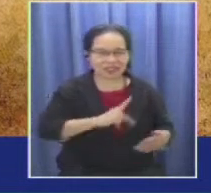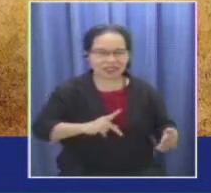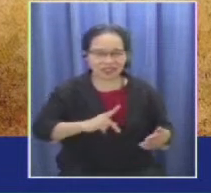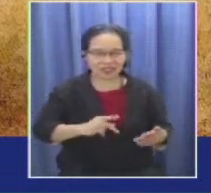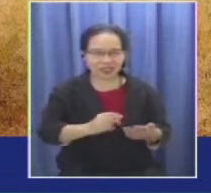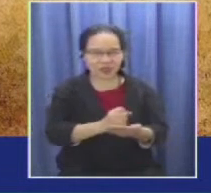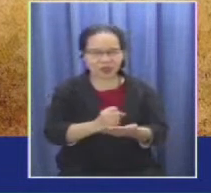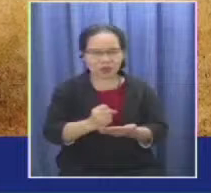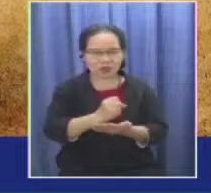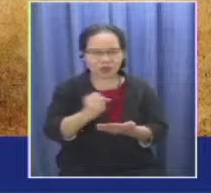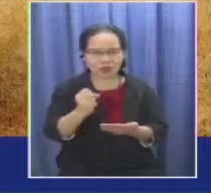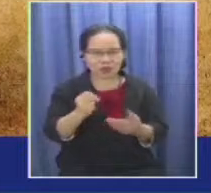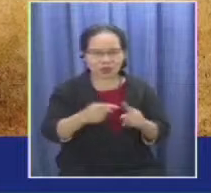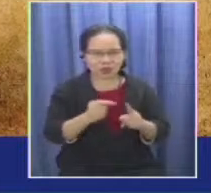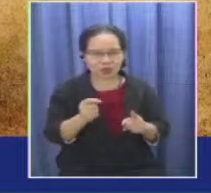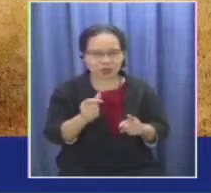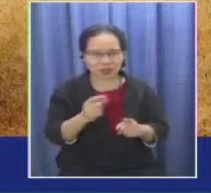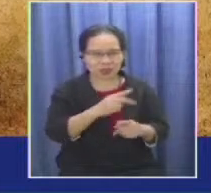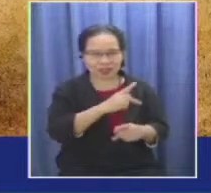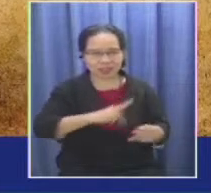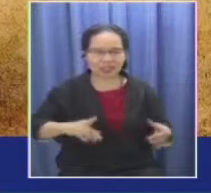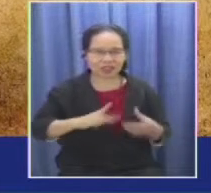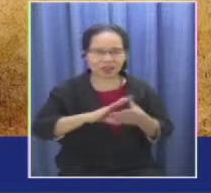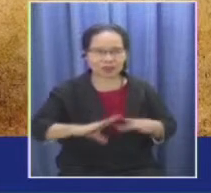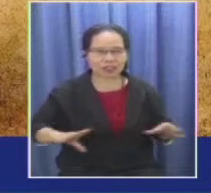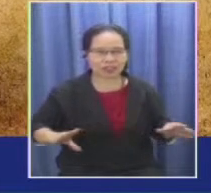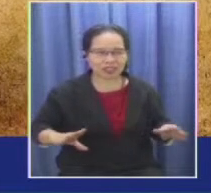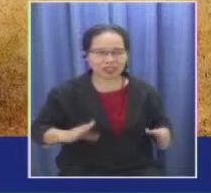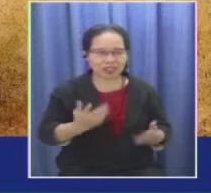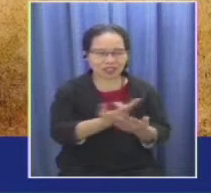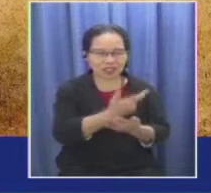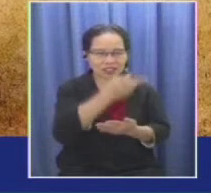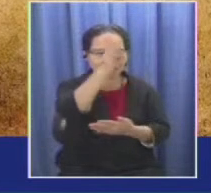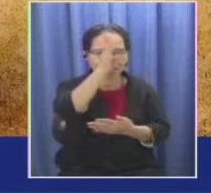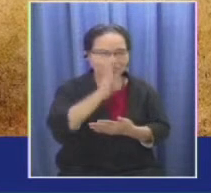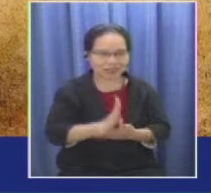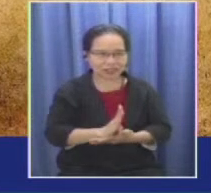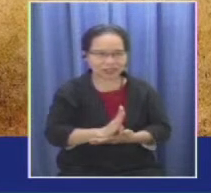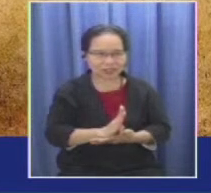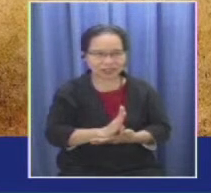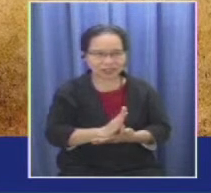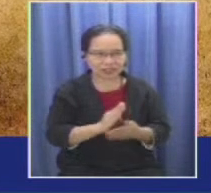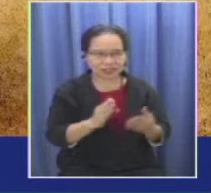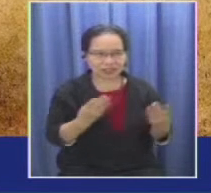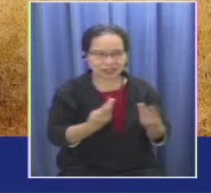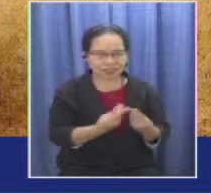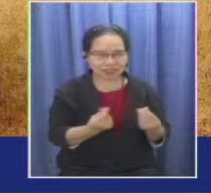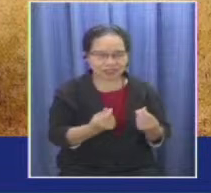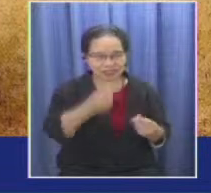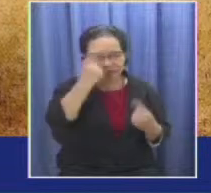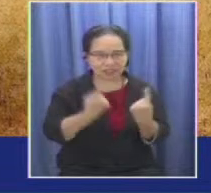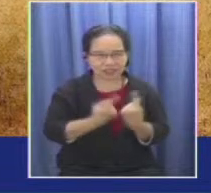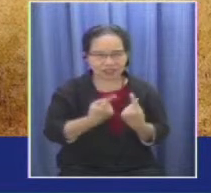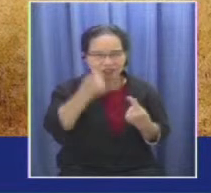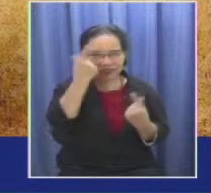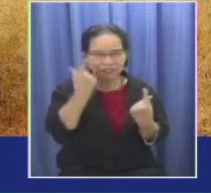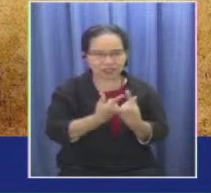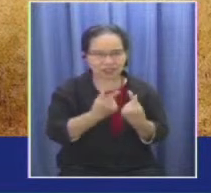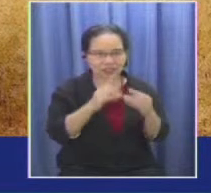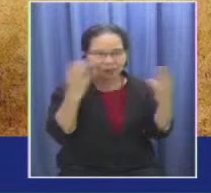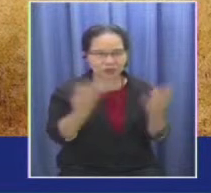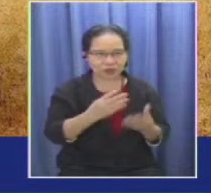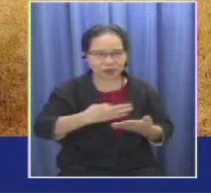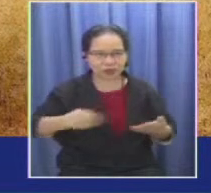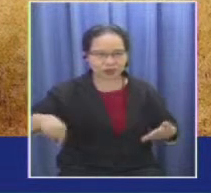Akukudrofo hema bompaye maye. Emabuna onfa wo honka madam hema bompaye maye. Awotefo nyina hema bompaye